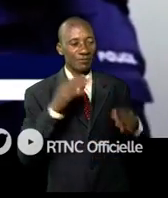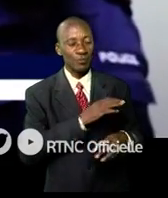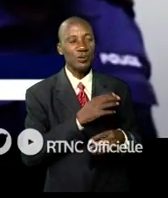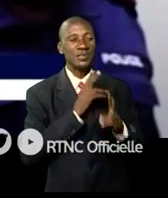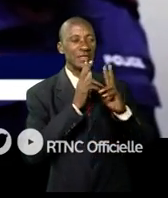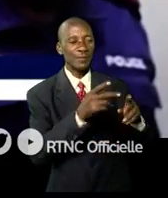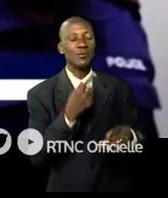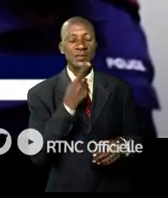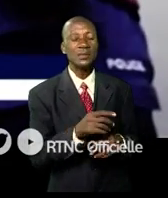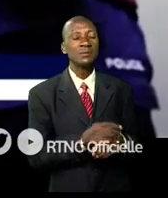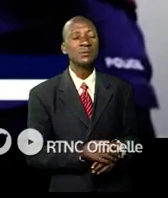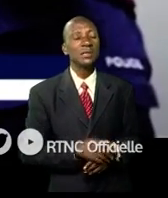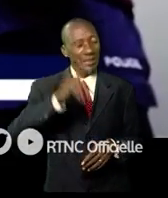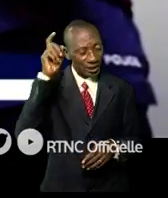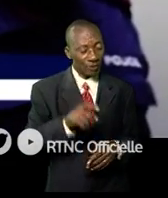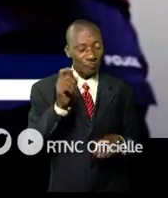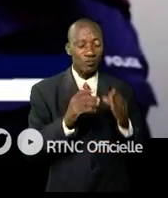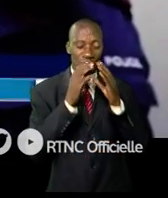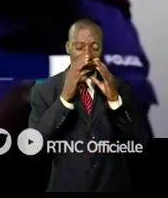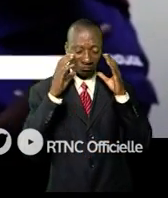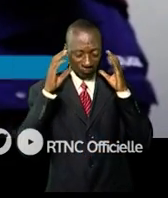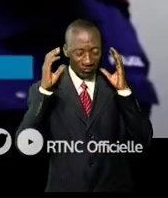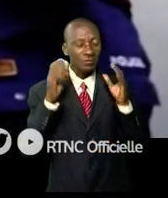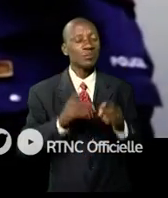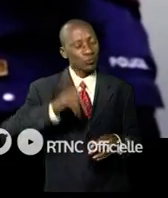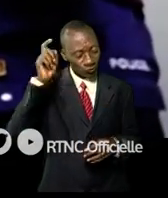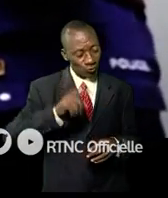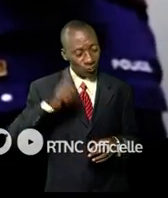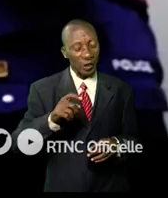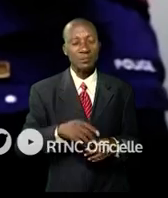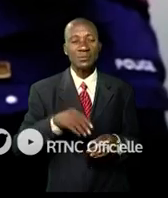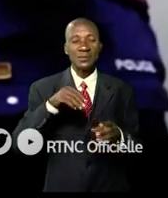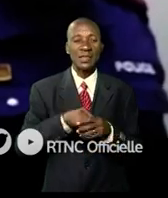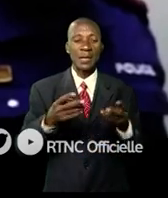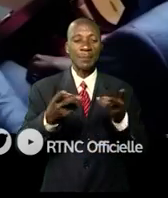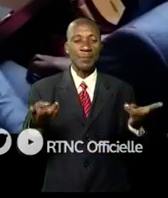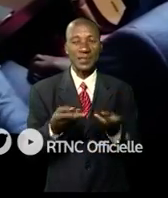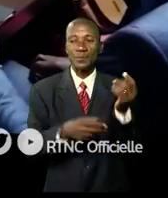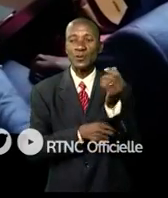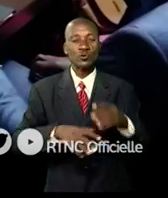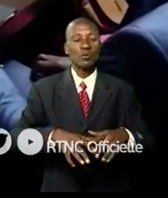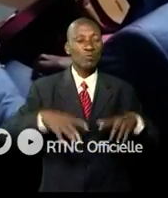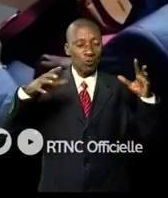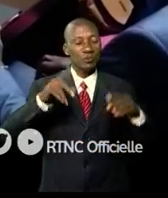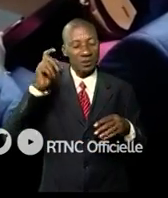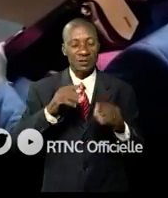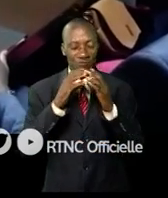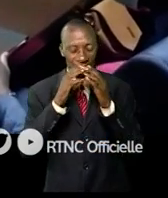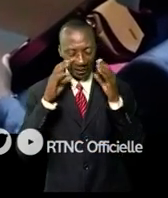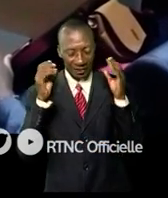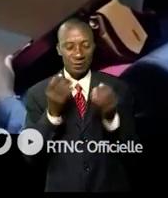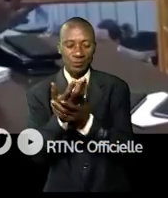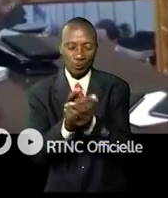les milieux publics, partout, sauf dans les véhicules privés. Cette vision sanitaire